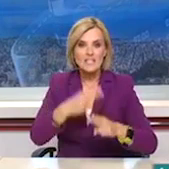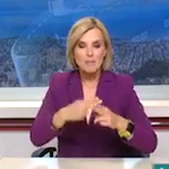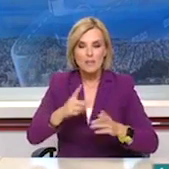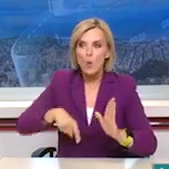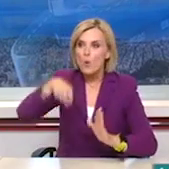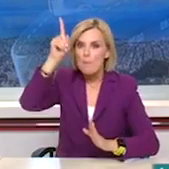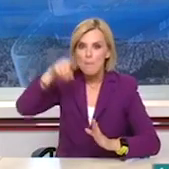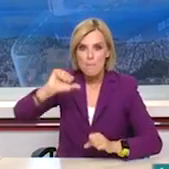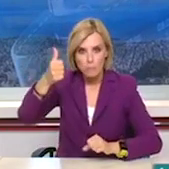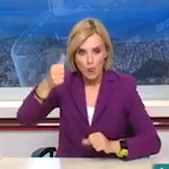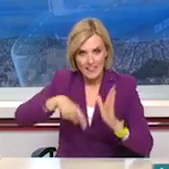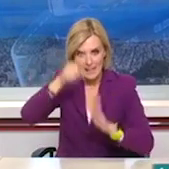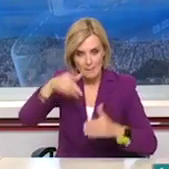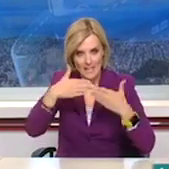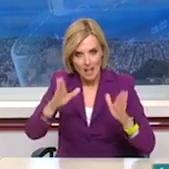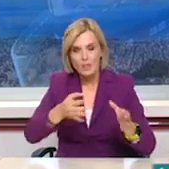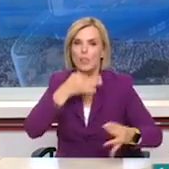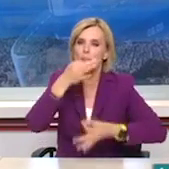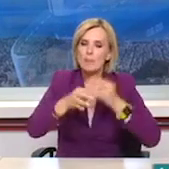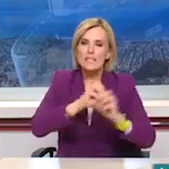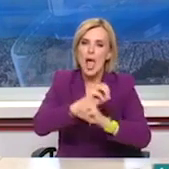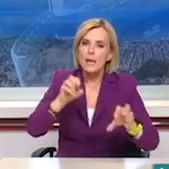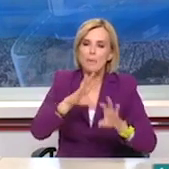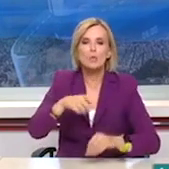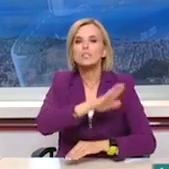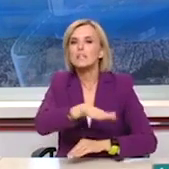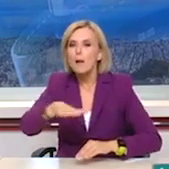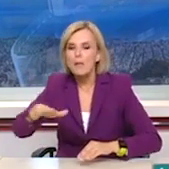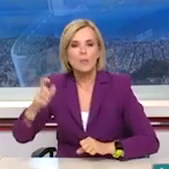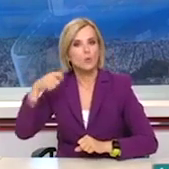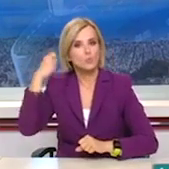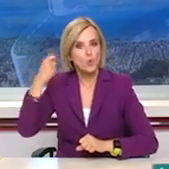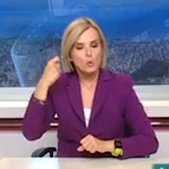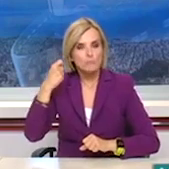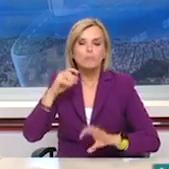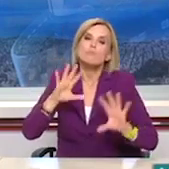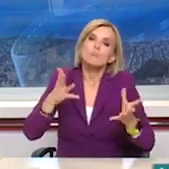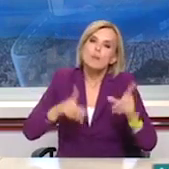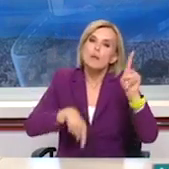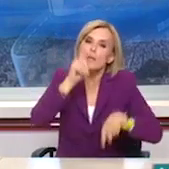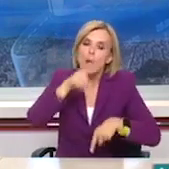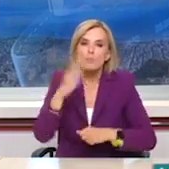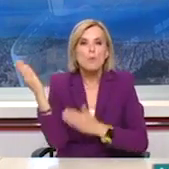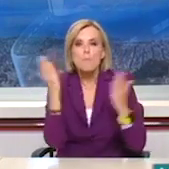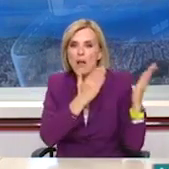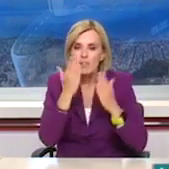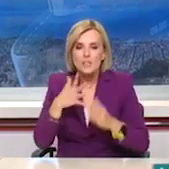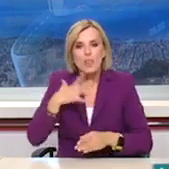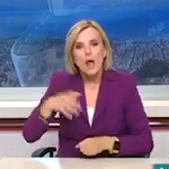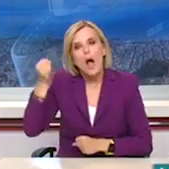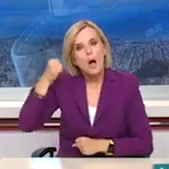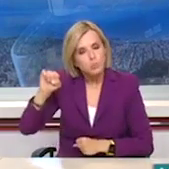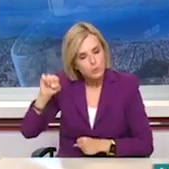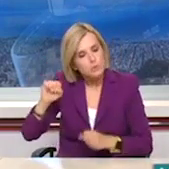θα αφιερωθεί στην επεξήγηση των οδηγιών αυτών. Υπάρχει επίσης δυνατότητα απουσίας μαθητή στη βάση απλής υπεύθυνης δήλωσης του